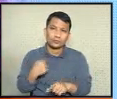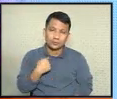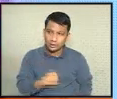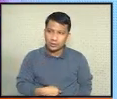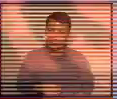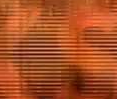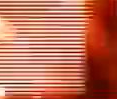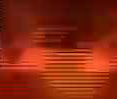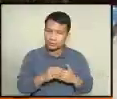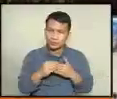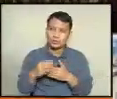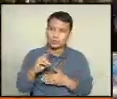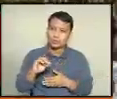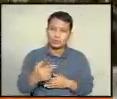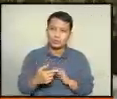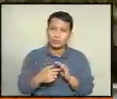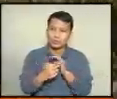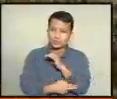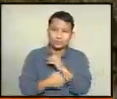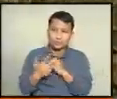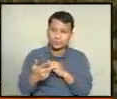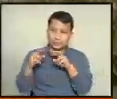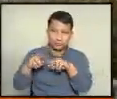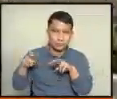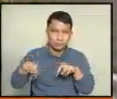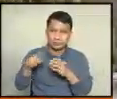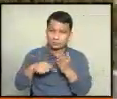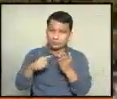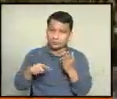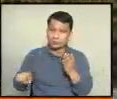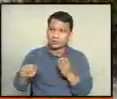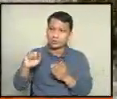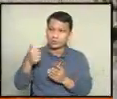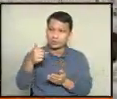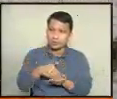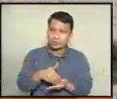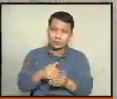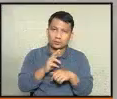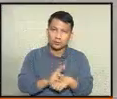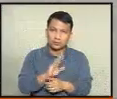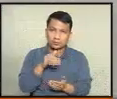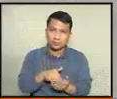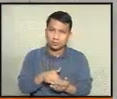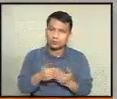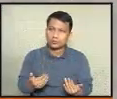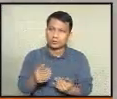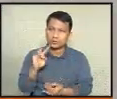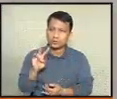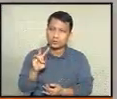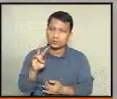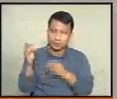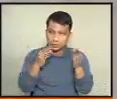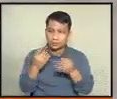China. Pinangunahan ng Department of Health Region 3 ang inspeksyon. 10,000 ang kapasidad ng rehab center. Nasa 700